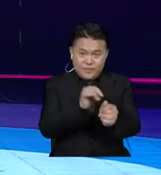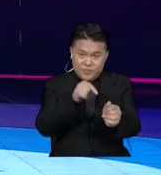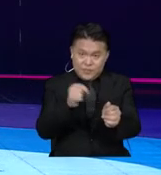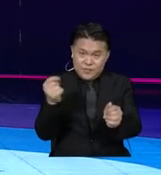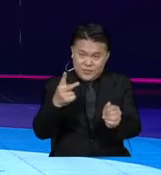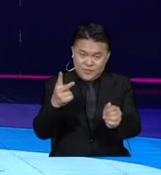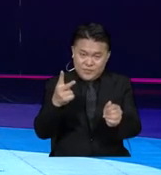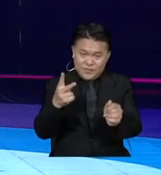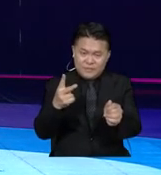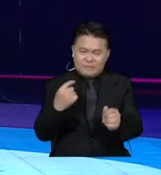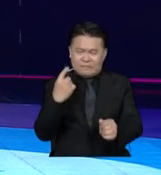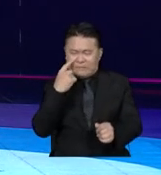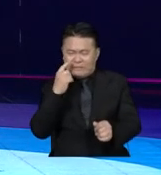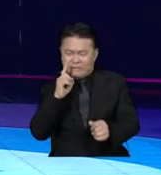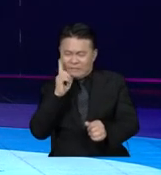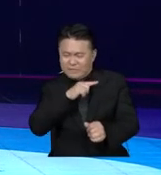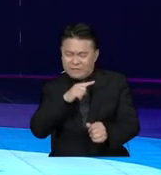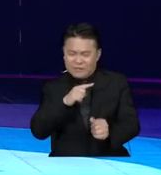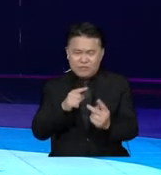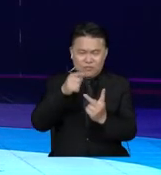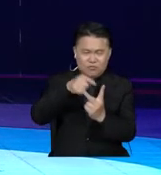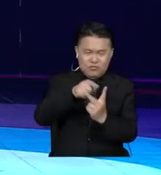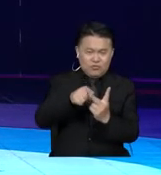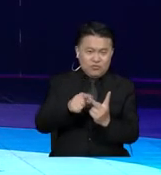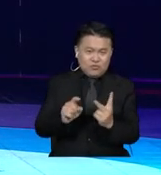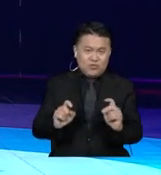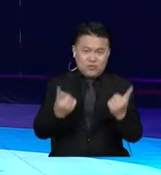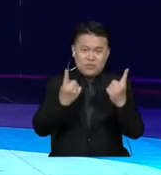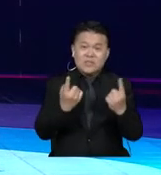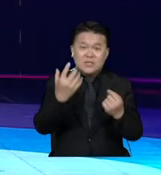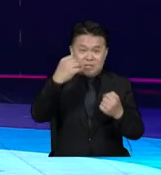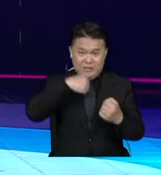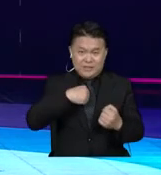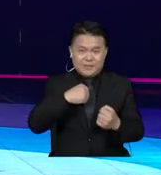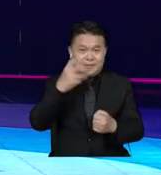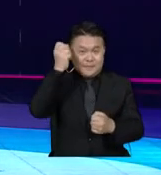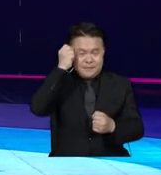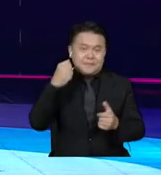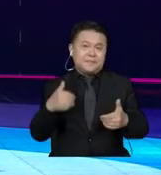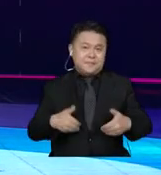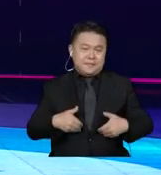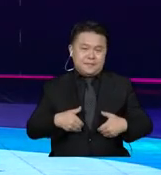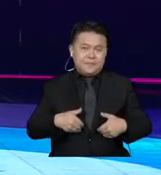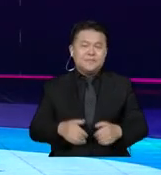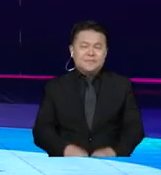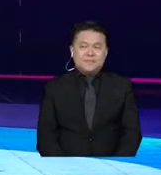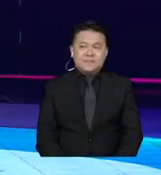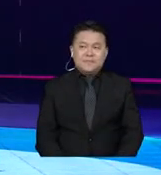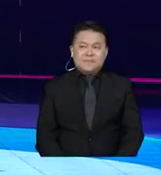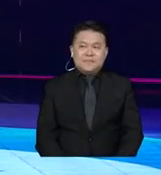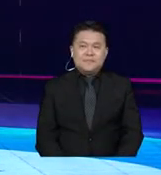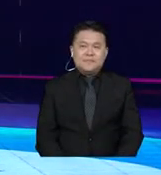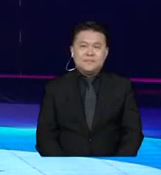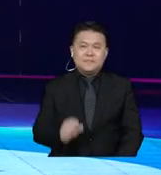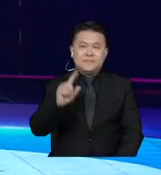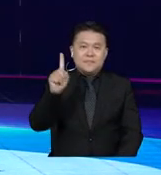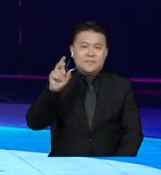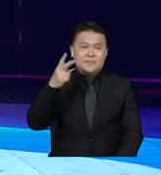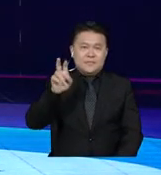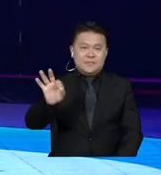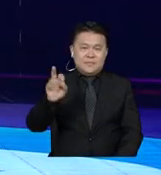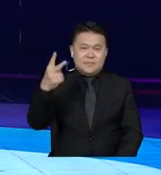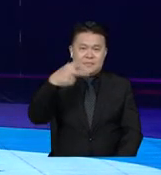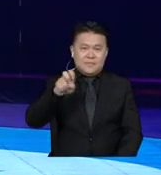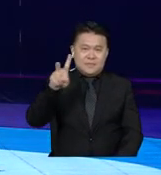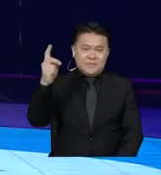또 잔인함이라는 두 가지 측면을 우리가 가지고 있다는 것을 잊지 않으면서 말이죠. 네. 자, SDF 2022